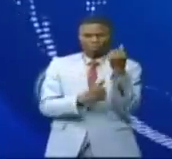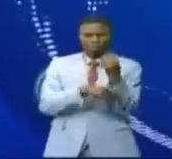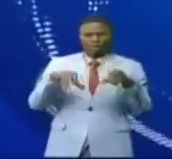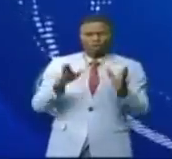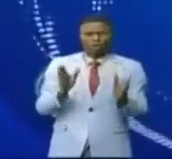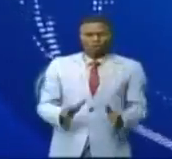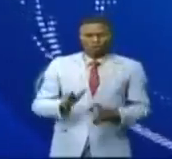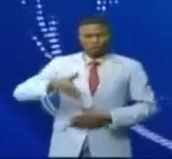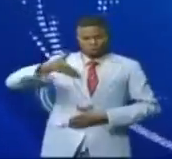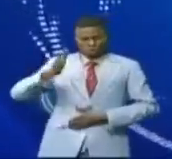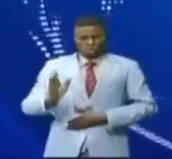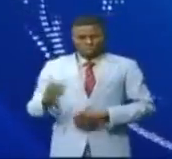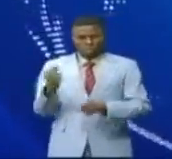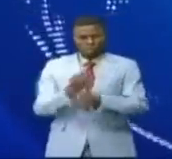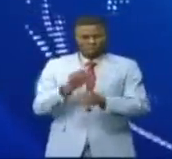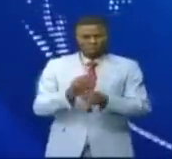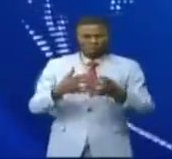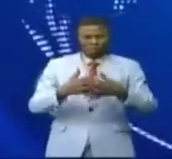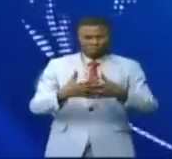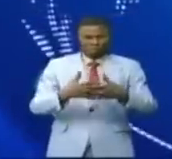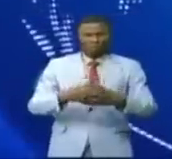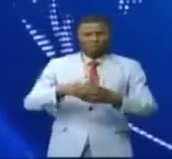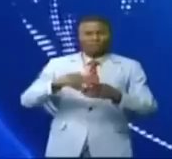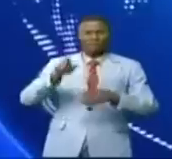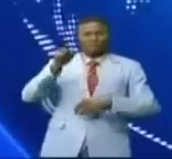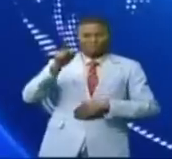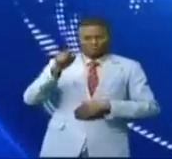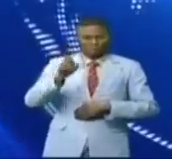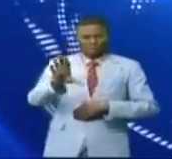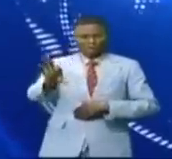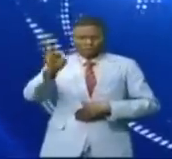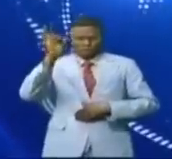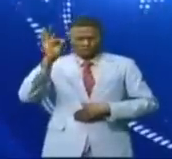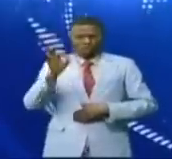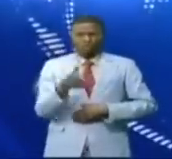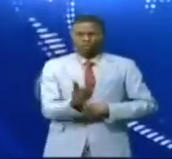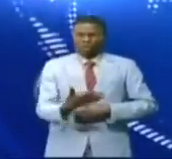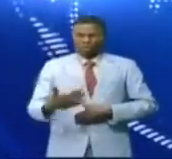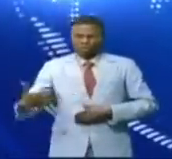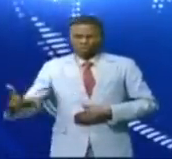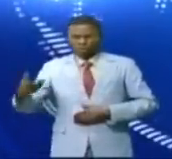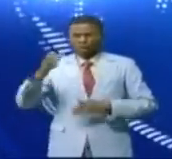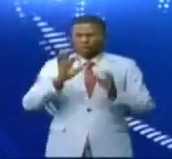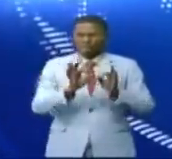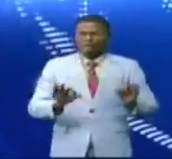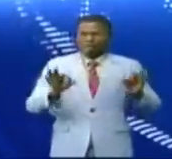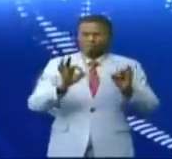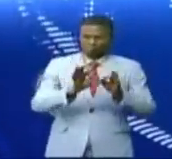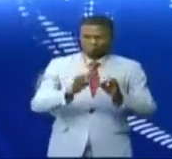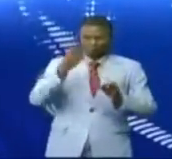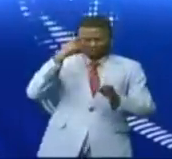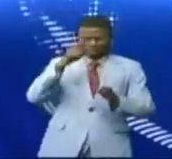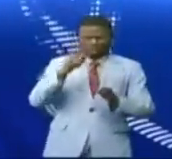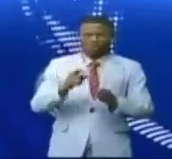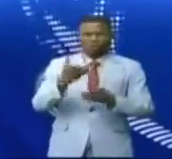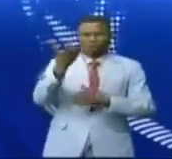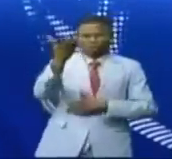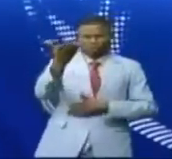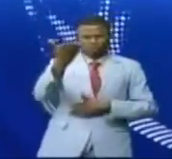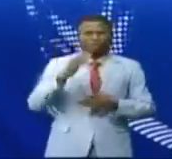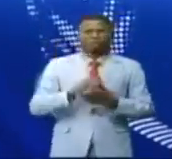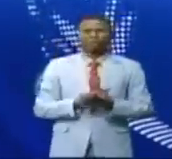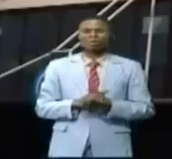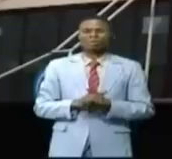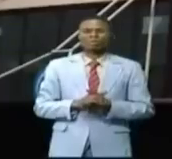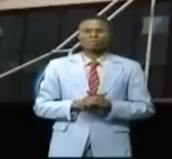experts dont ces domaines ces derniers vont faire un choix du matériel approprié nous dit jean pierre nolot des masques